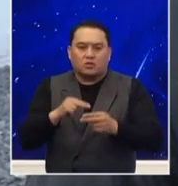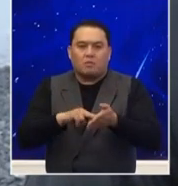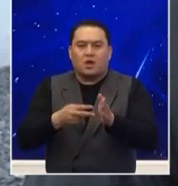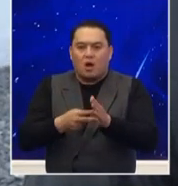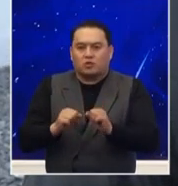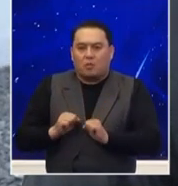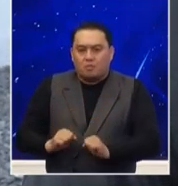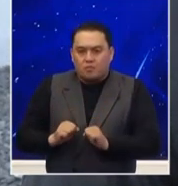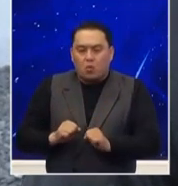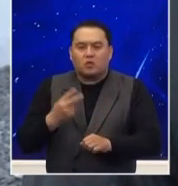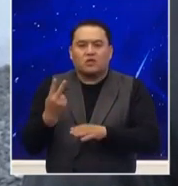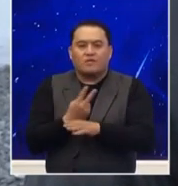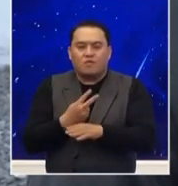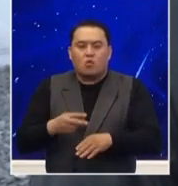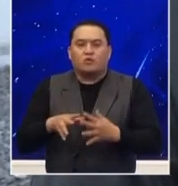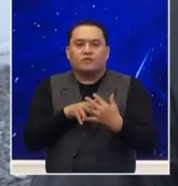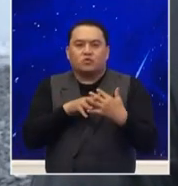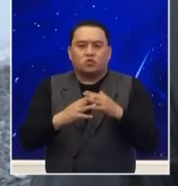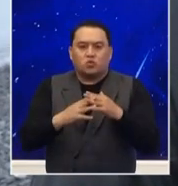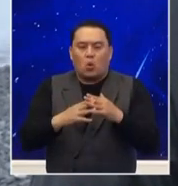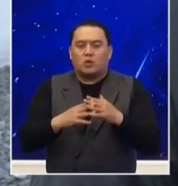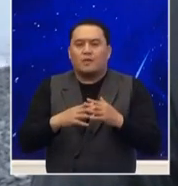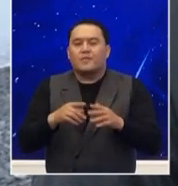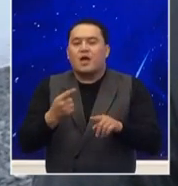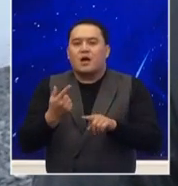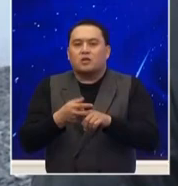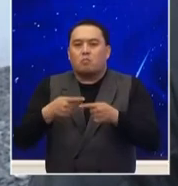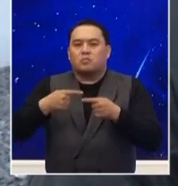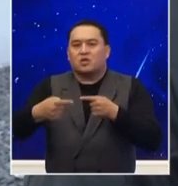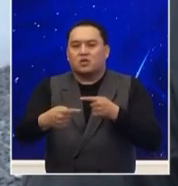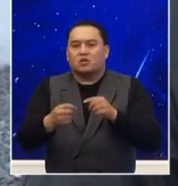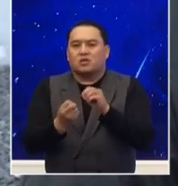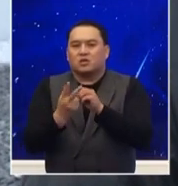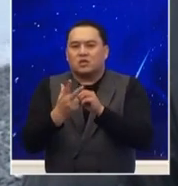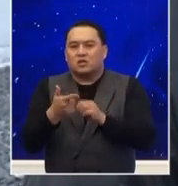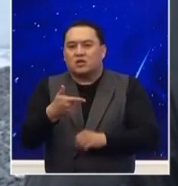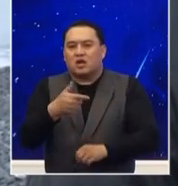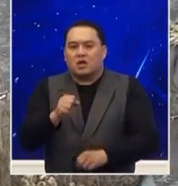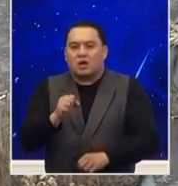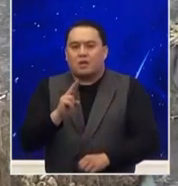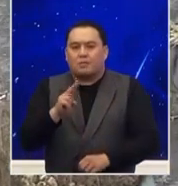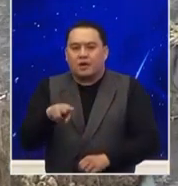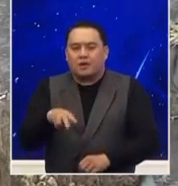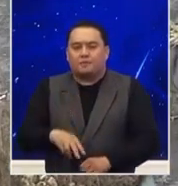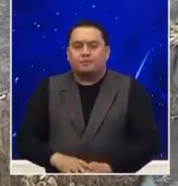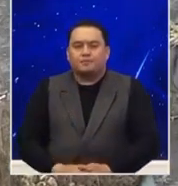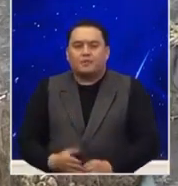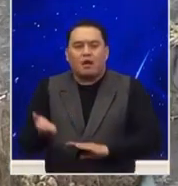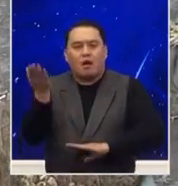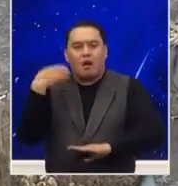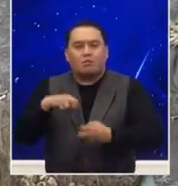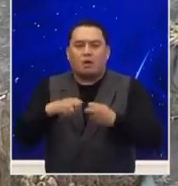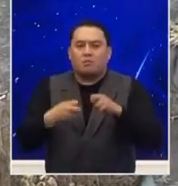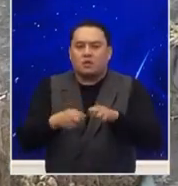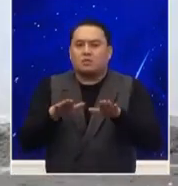Запланированы берег укрепления в двух прибрежных селах – Коктума и Акши. Общая протяженность – 13,5 километров. Казалось бы, давняя головная